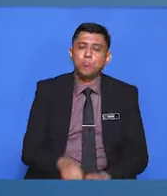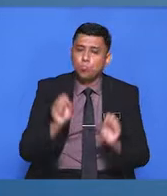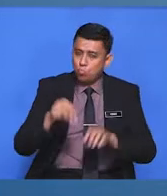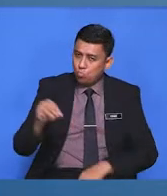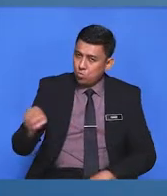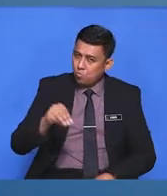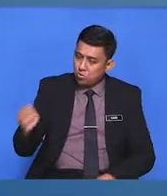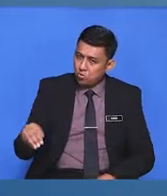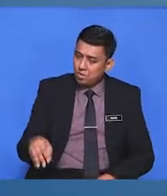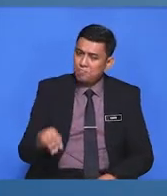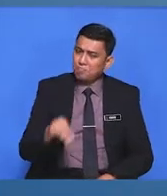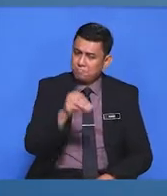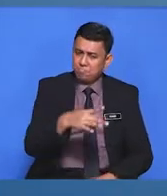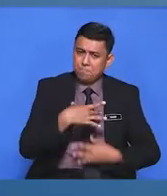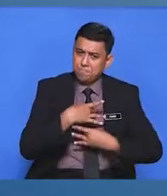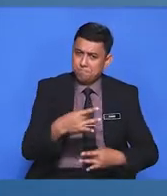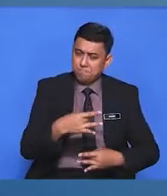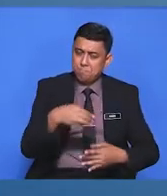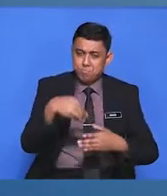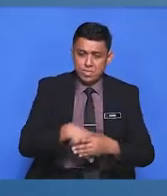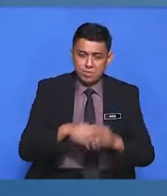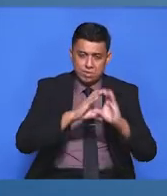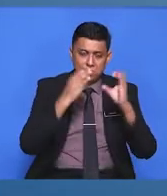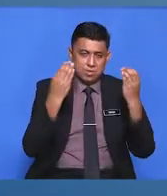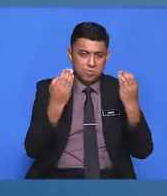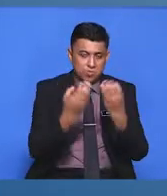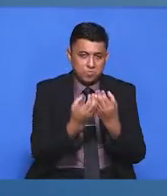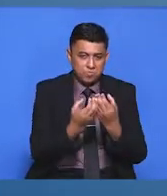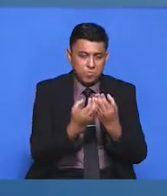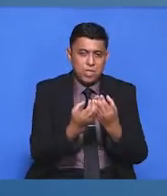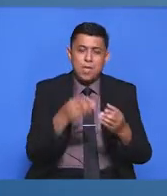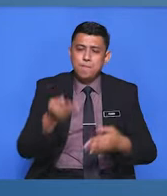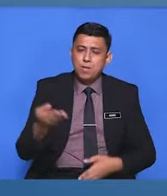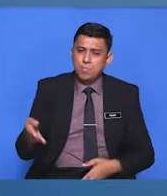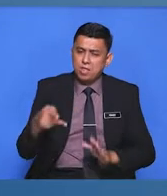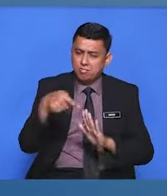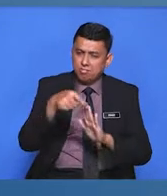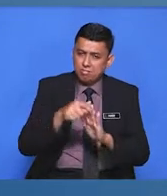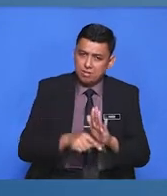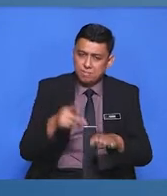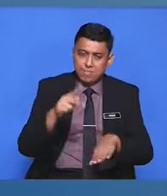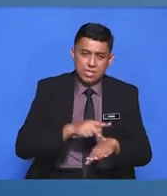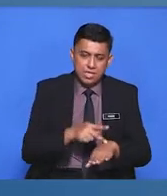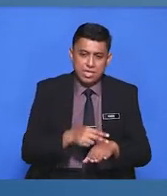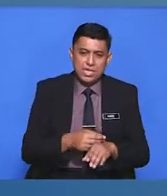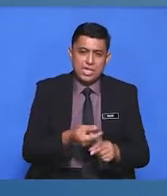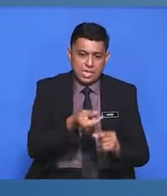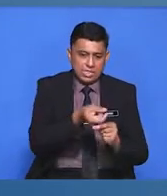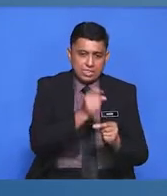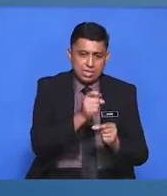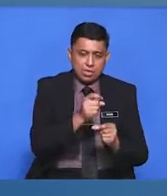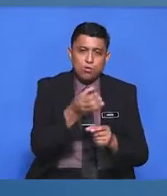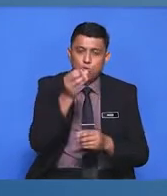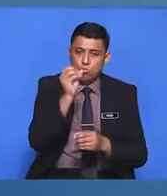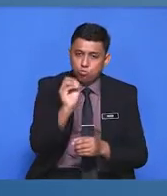Murid-murid boleh menanamkan minat dalam mengumpul barang-barang terpakai seperti tin kosong, surat